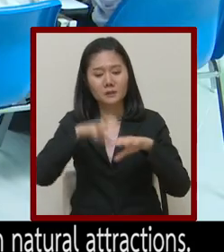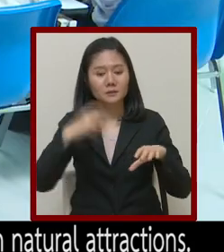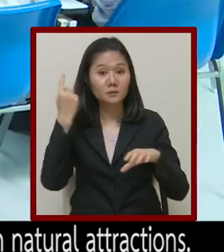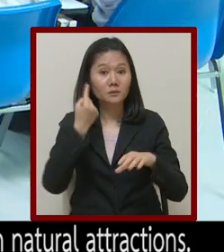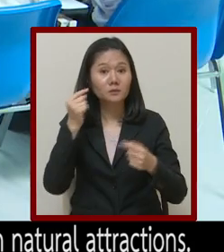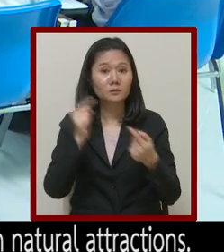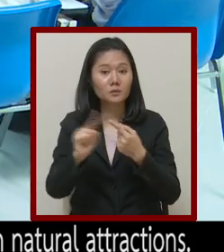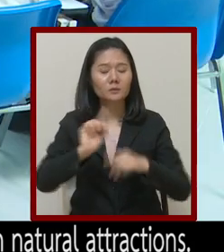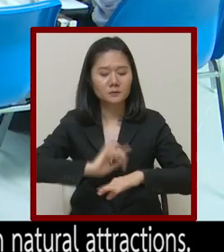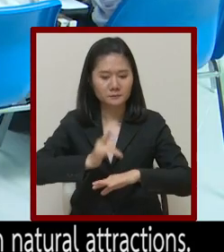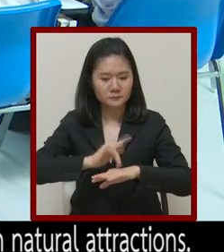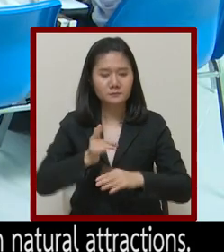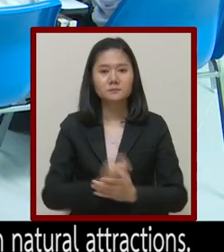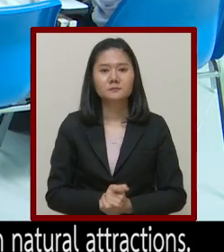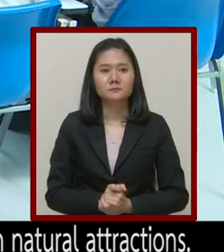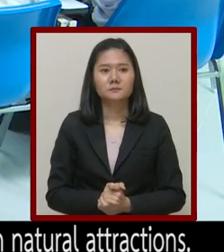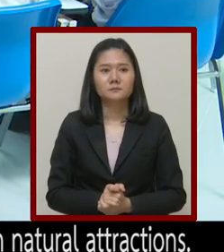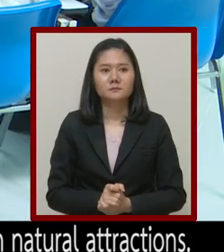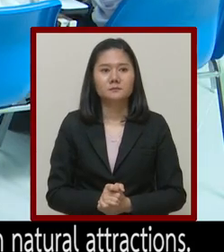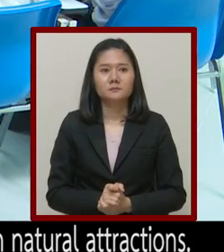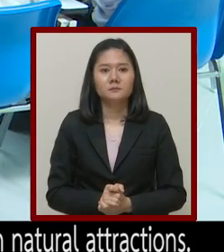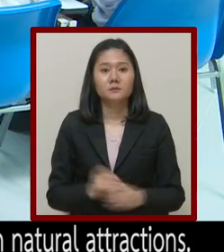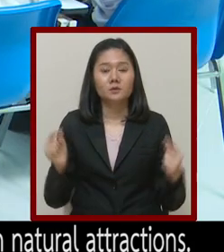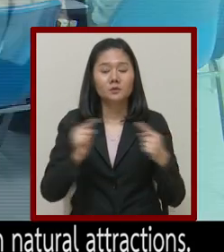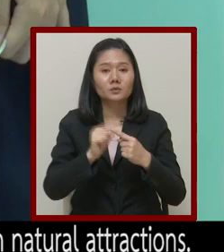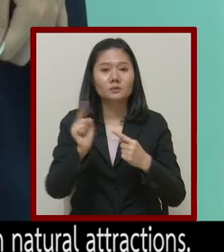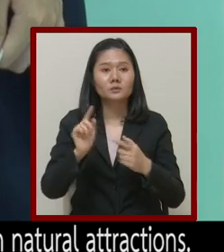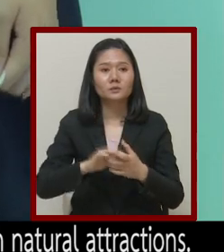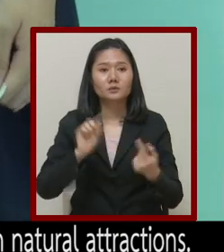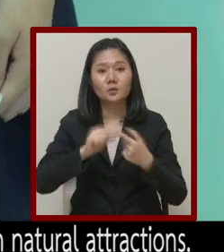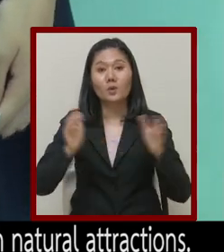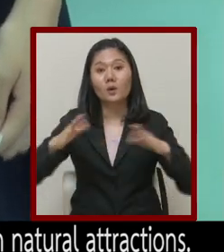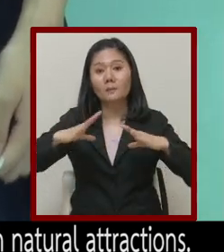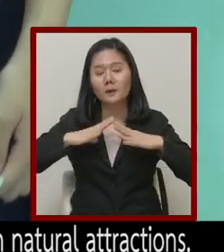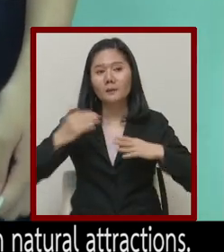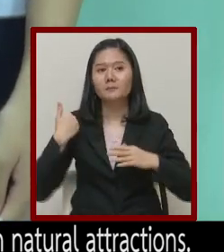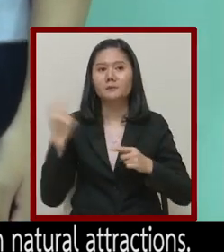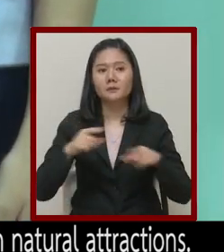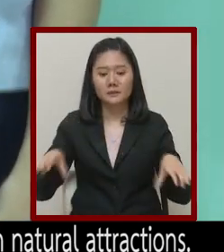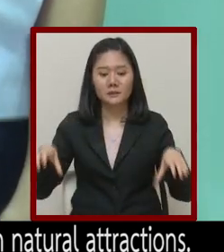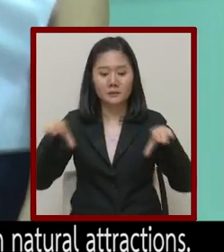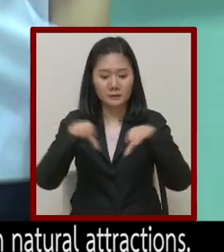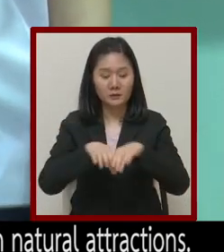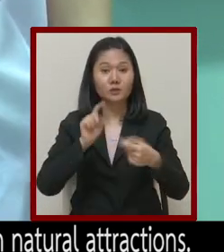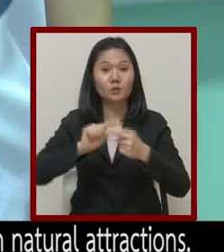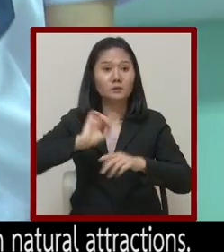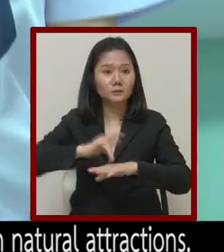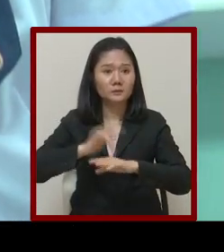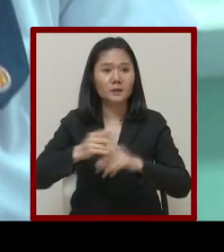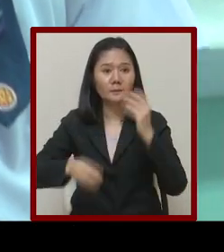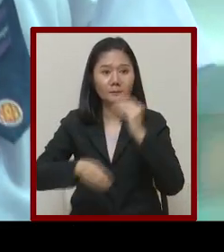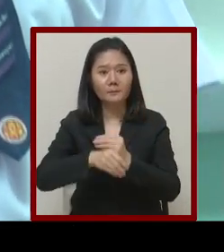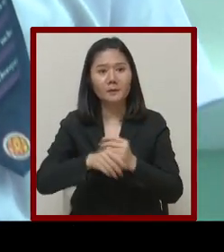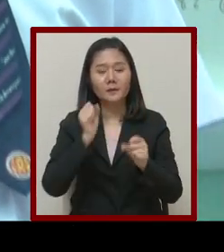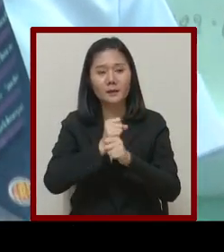องเที่ยวทางธรรมชาติเข้าไปในรีสอร์ทเพราะว่ารีสอร์ทได้ติดกับสถานที่ท่องเที่ยวทางธรรมชาติค่ะแล้วก็เพิ่ม